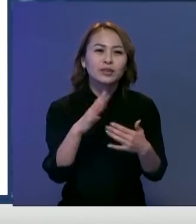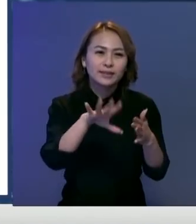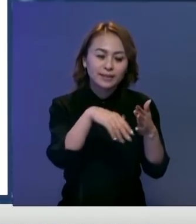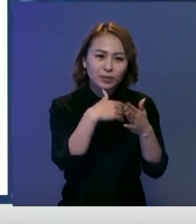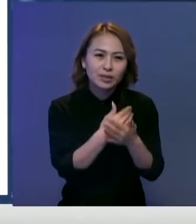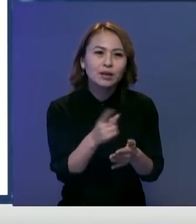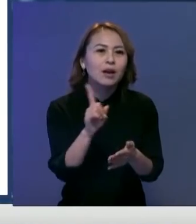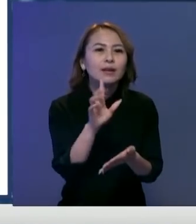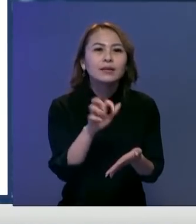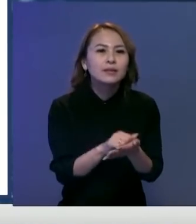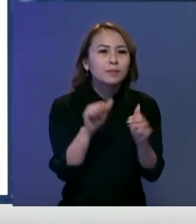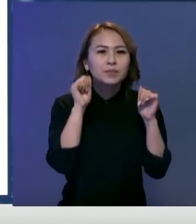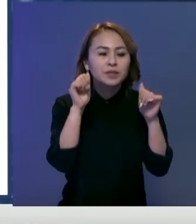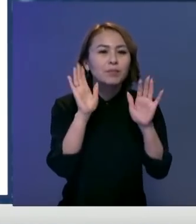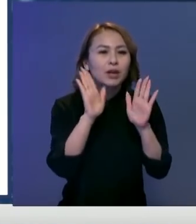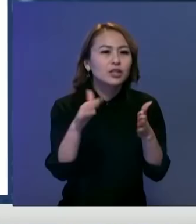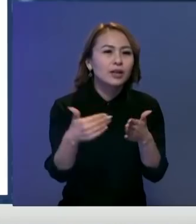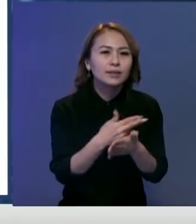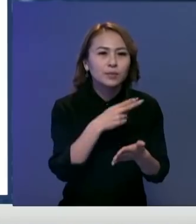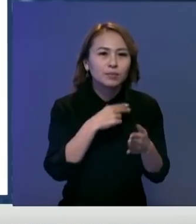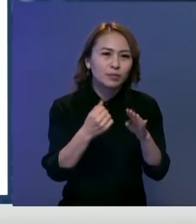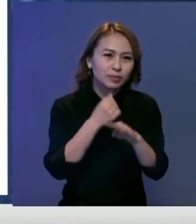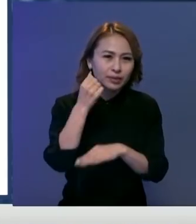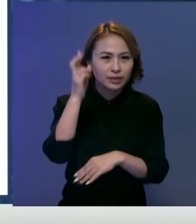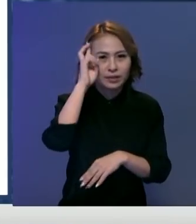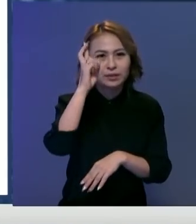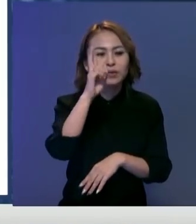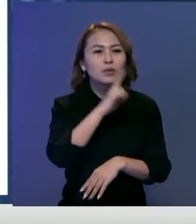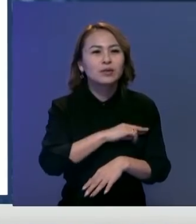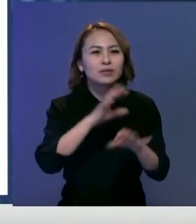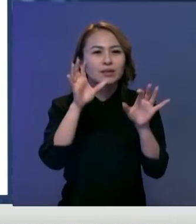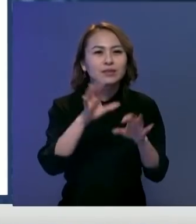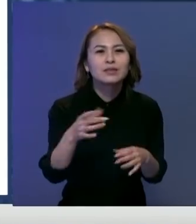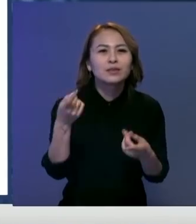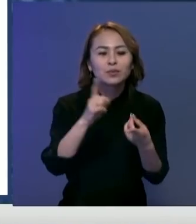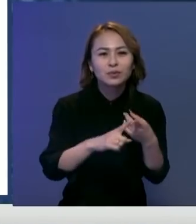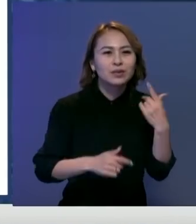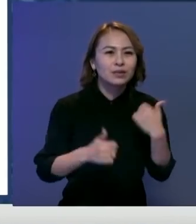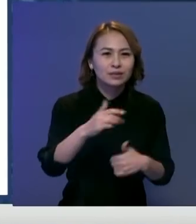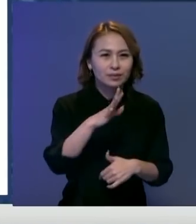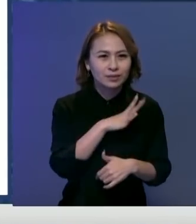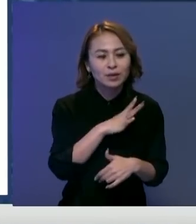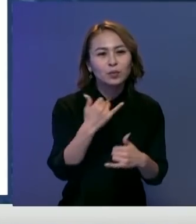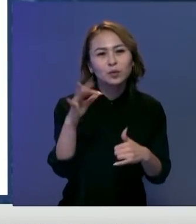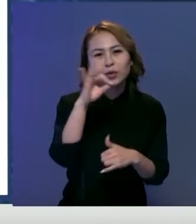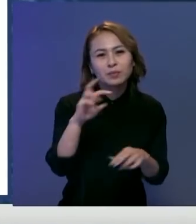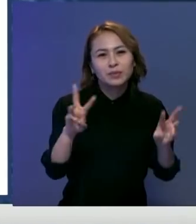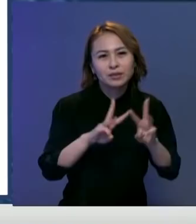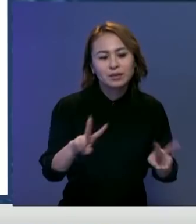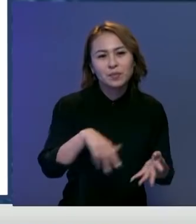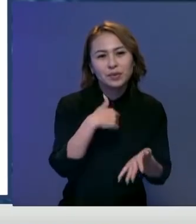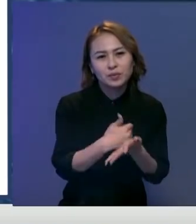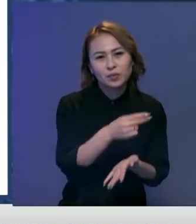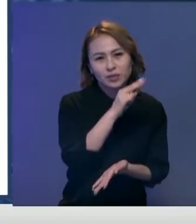бүгінге дейін немен айналысқаны белгісіз, бірақ жаңа қызметке мемлекеттік қызмет туралы заңға сай конкурс арқылы келген. Бұл туралы